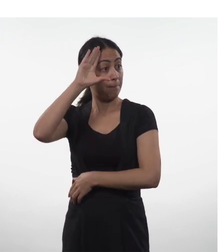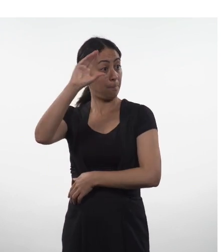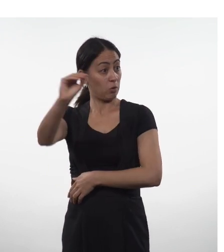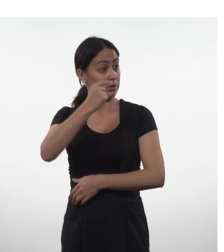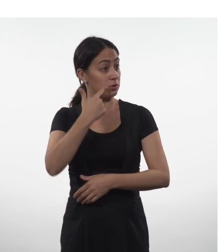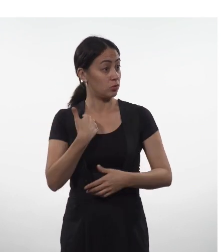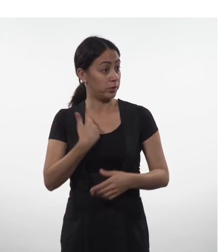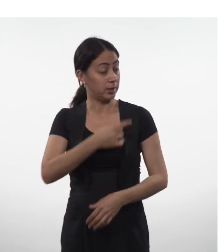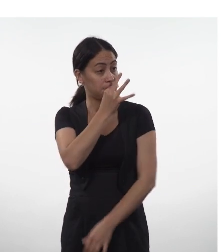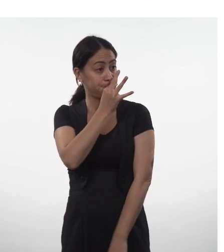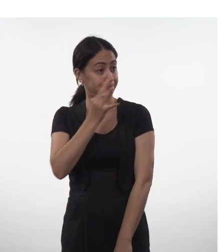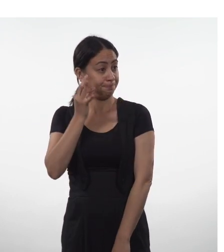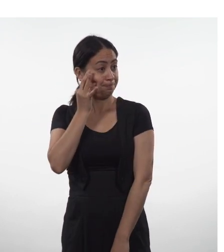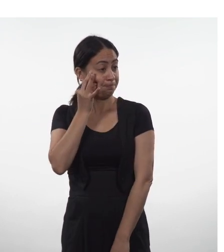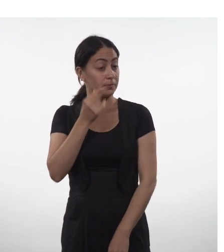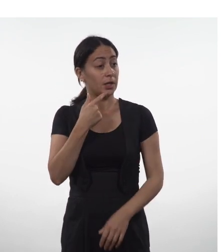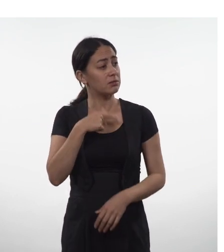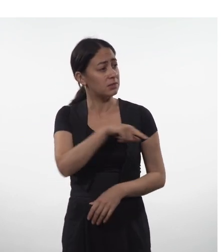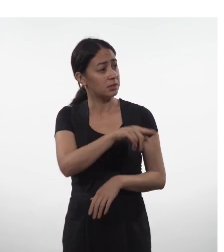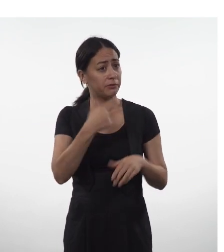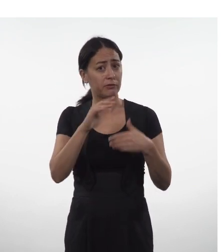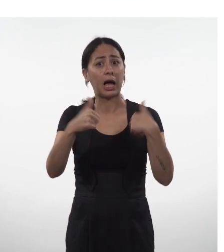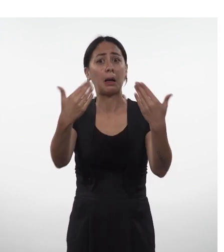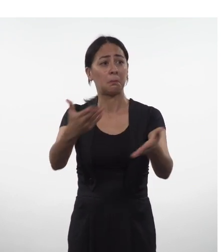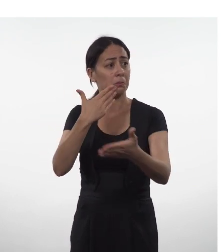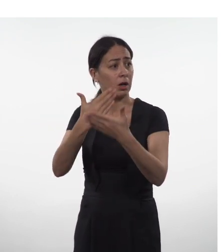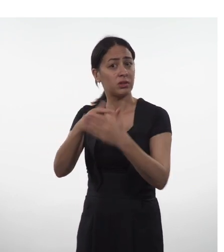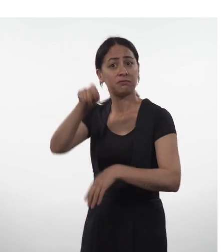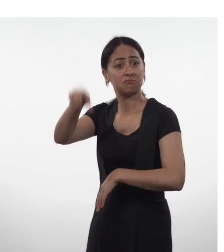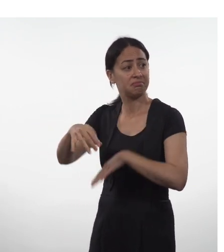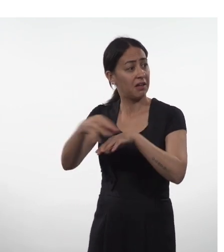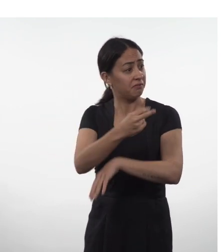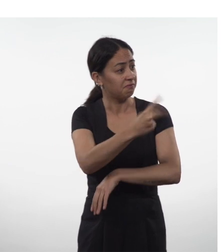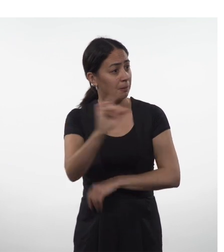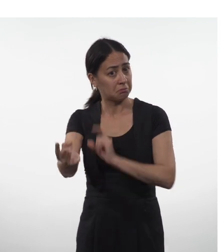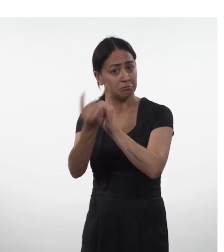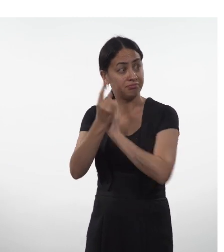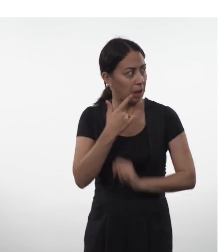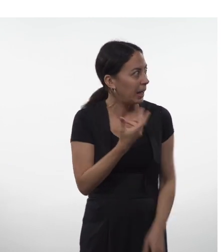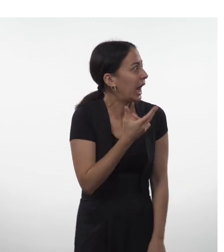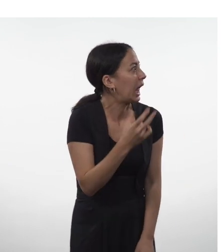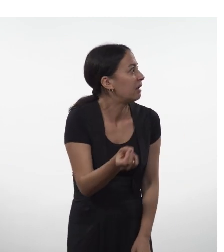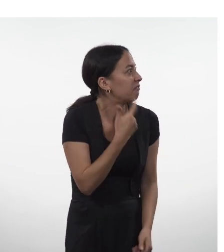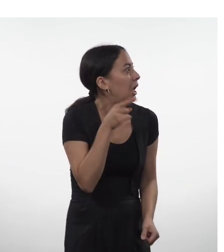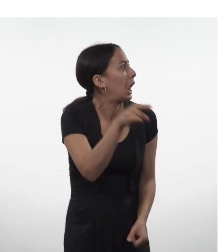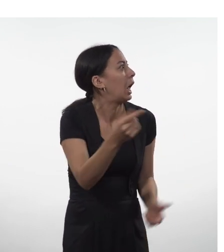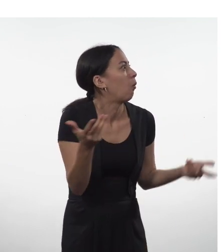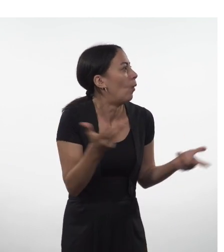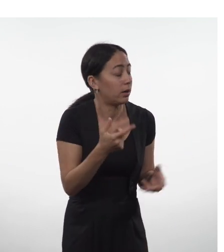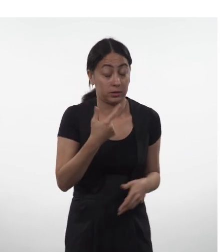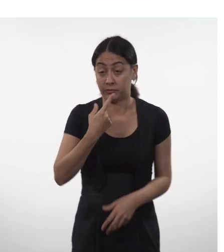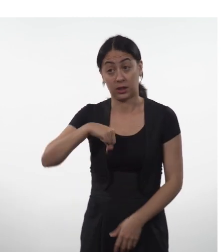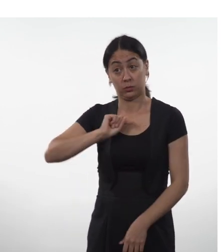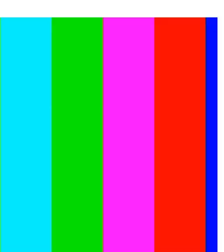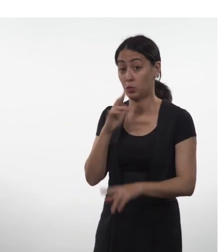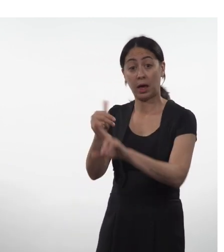présents. Et vous avez votre femme qui vient en demandant qu'est-ce qu'il a, est-ce que c'est grave, etc. Nous, on répond, voyez avec lui, on est lié au secret professionnel. Et les